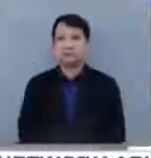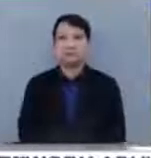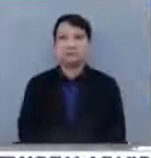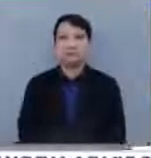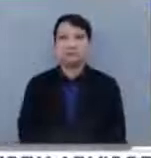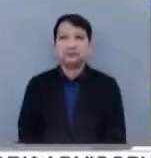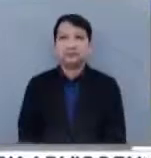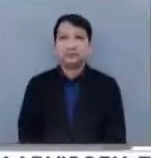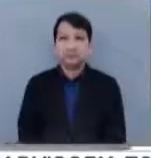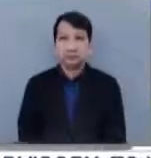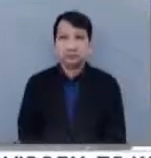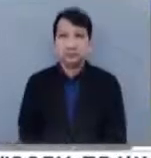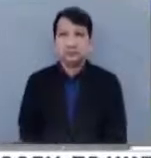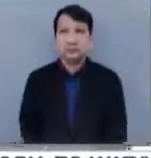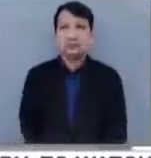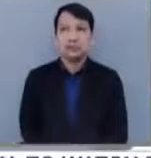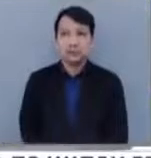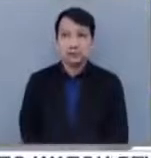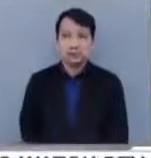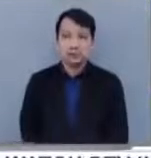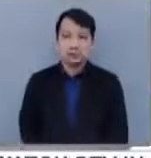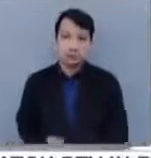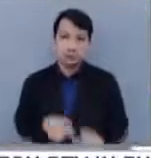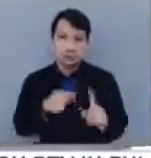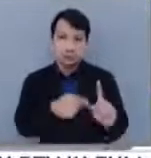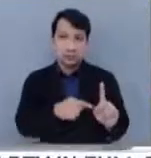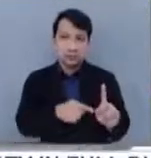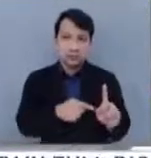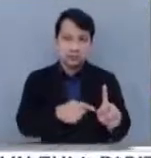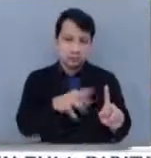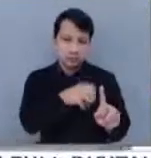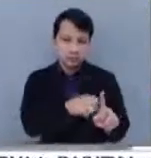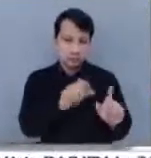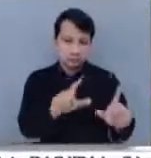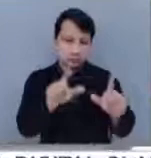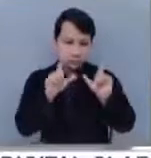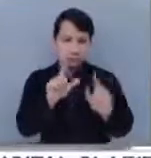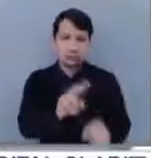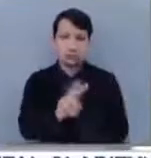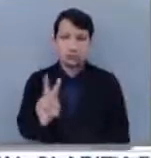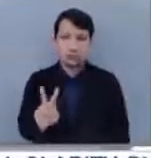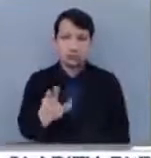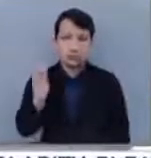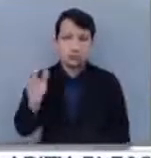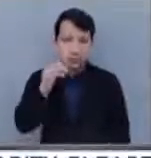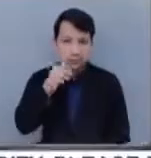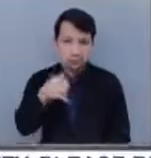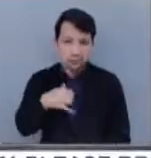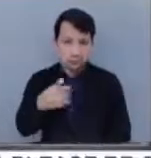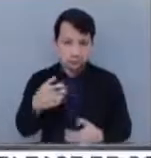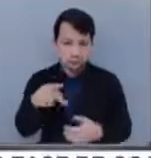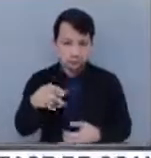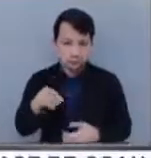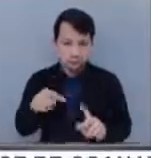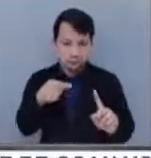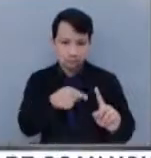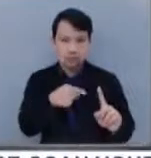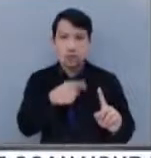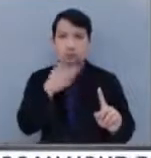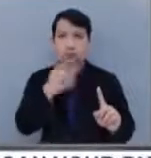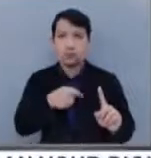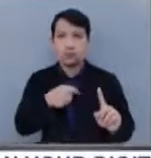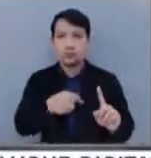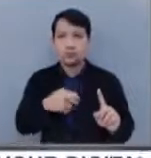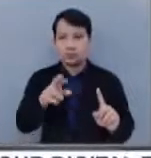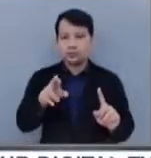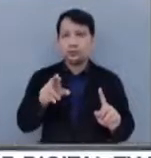Timbog ang isa sa most wanted person sa lungsod ng Valenzuela sa isang operasyon ng PNP kahapon. Nakilala po ang akusado na si Rafi